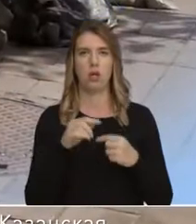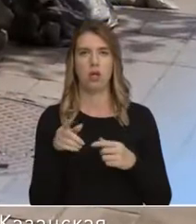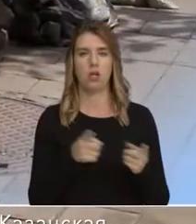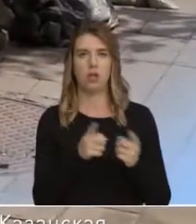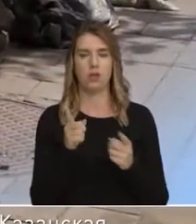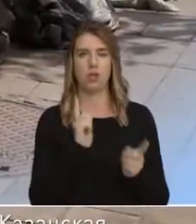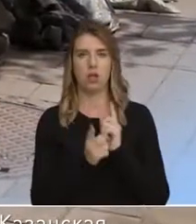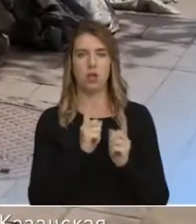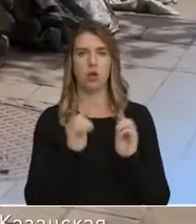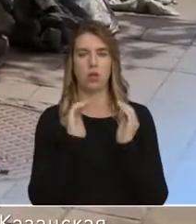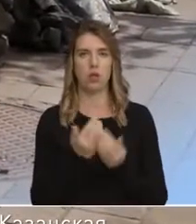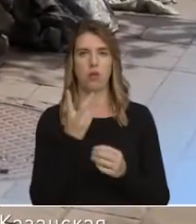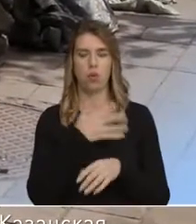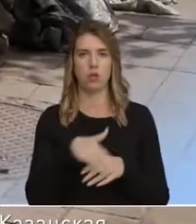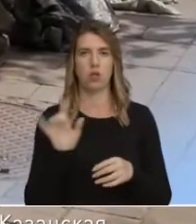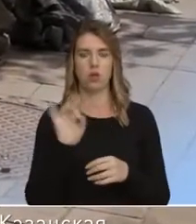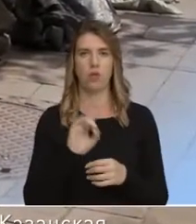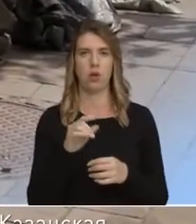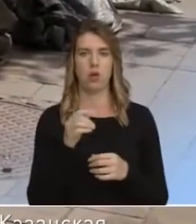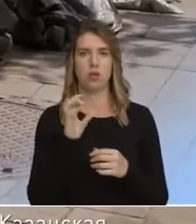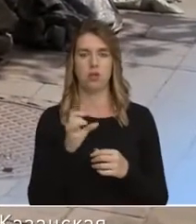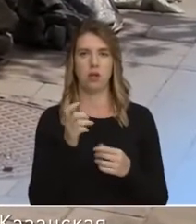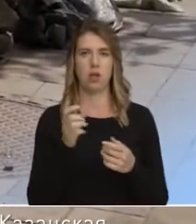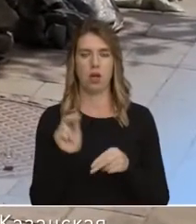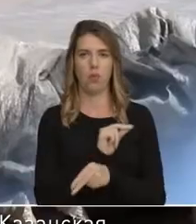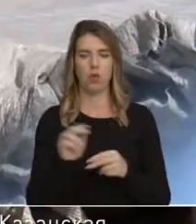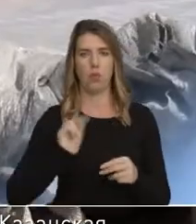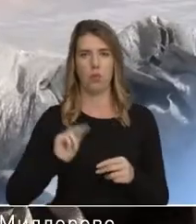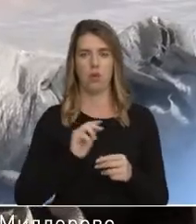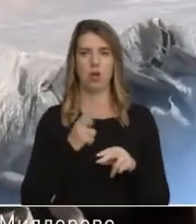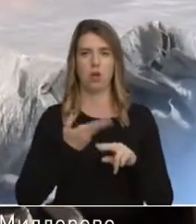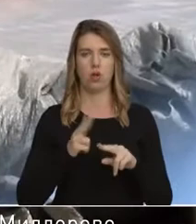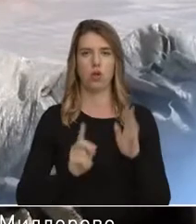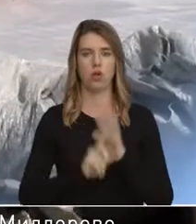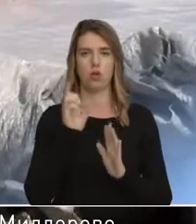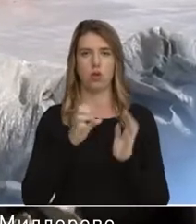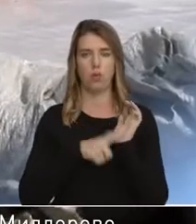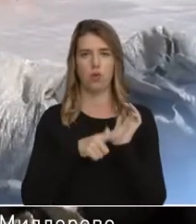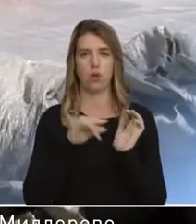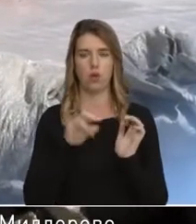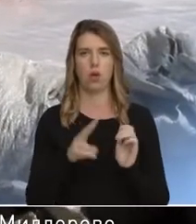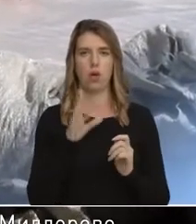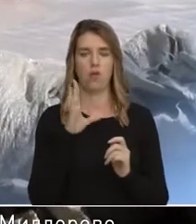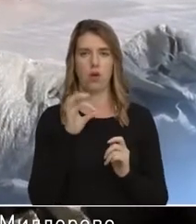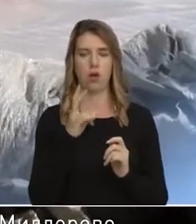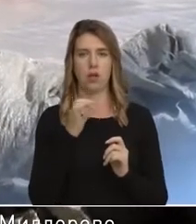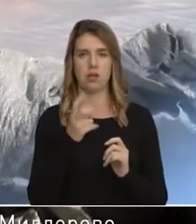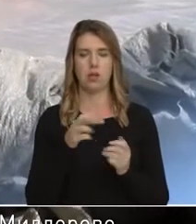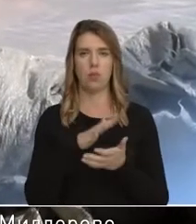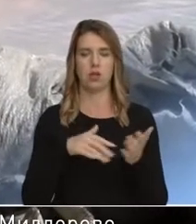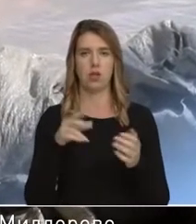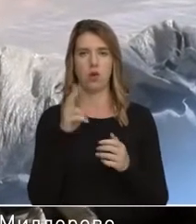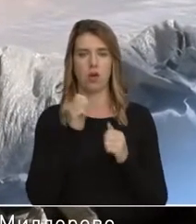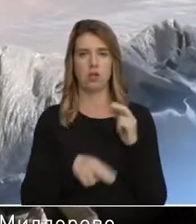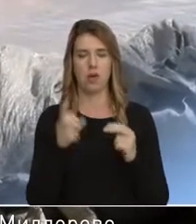Движение транспорта ограничат на двух улицах Ростова. Это связано с ремонтными работами, которые начнутся 7 июля. На Волоколамской они продлятся до